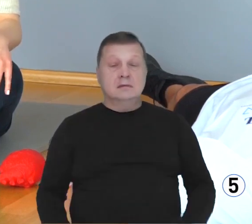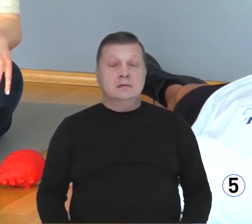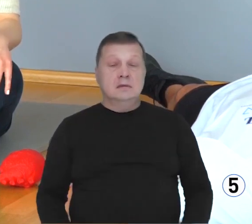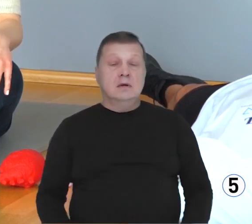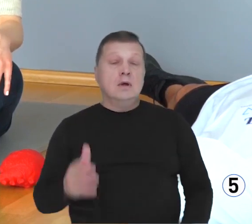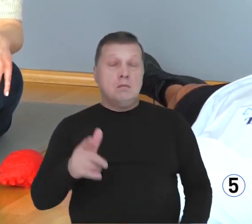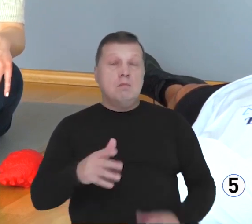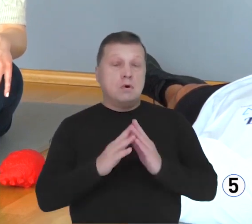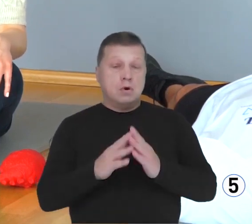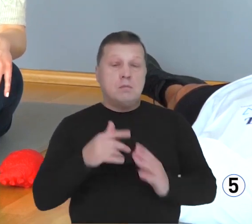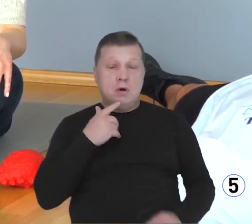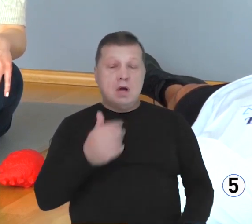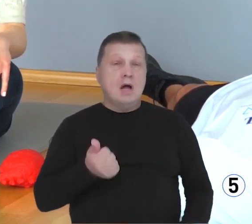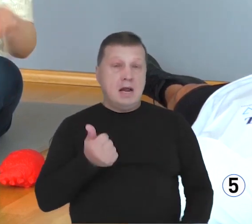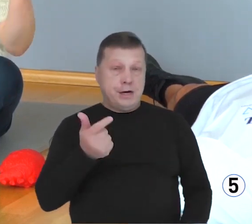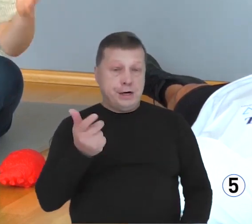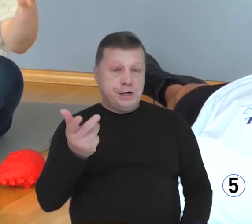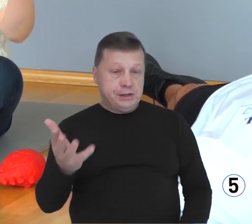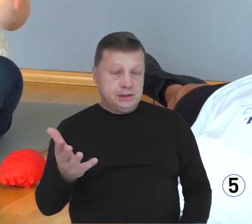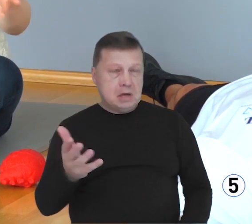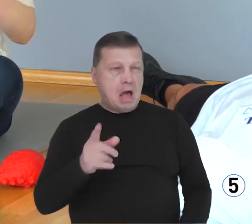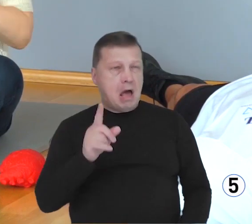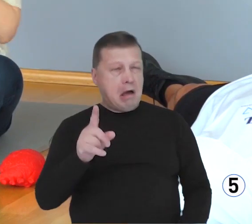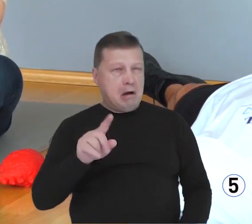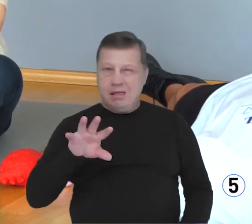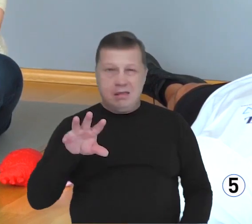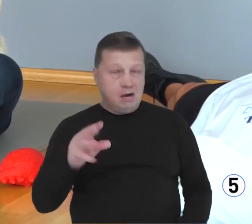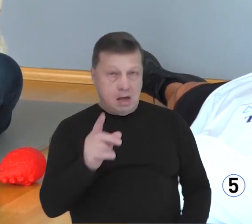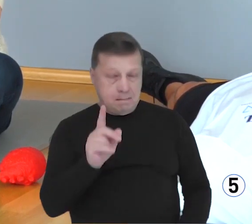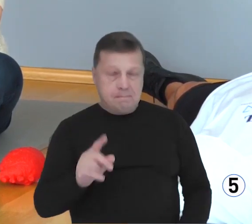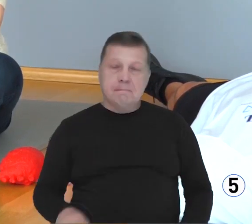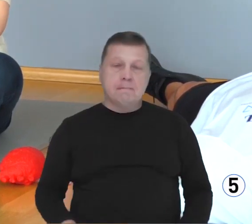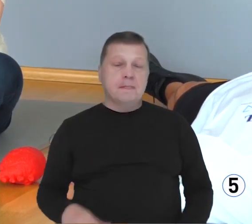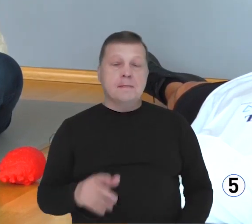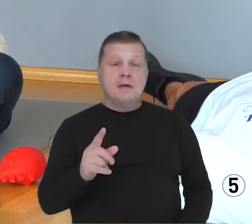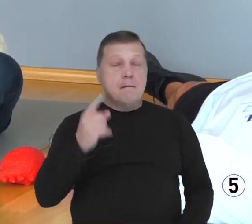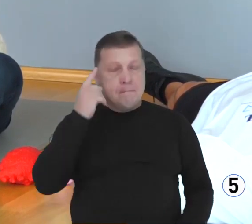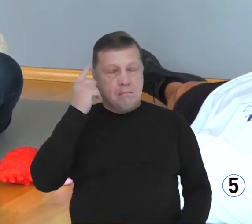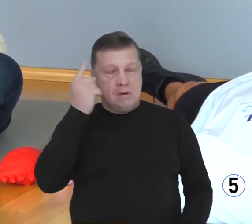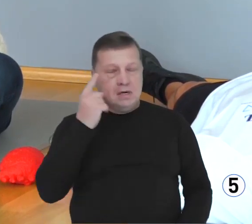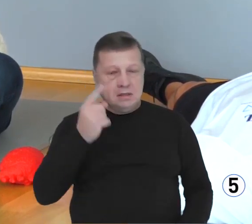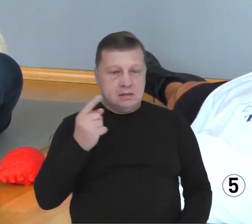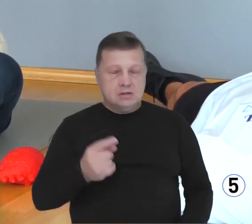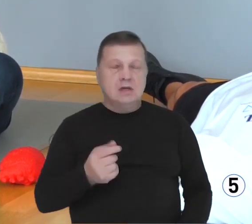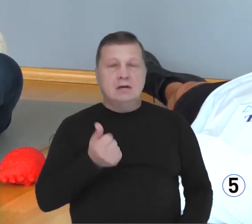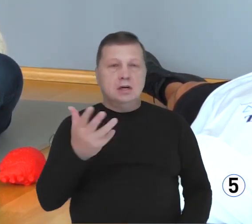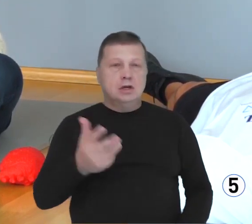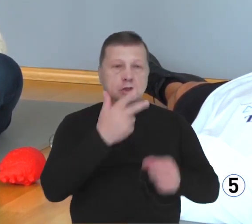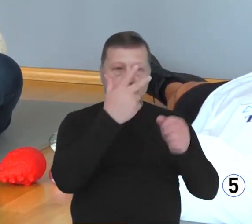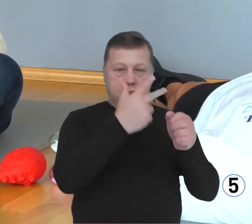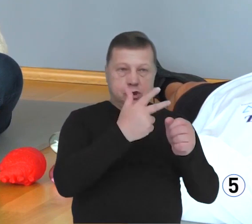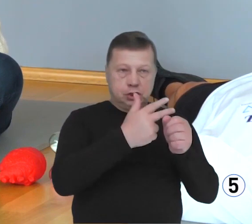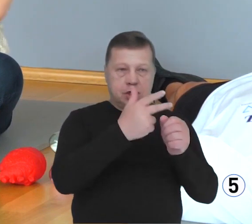proszę, żebyś liczył, ale będzie to bardzo specyficzne liczenie. Będziemy liczyć w myślach